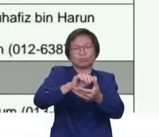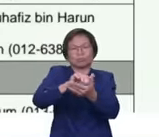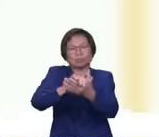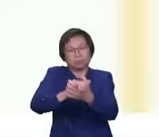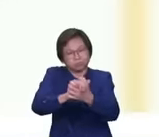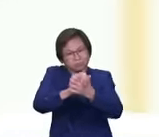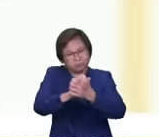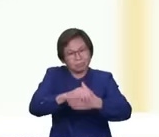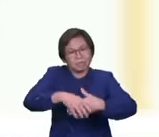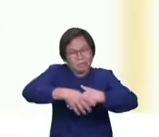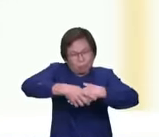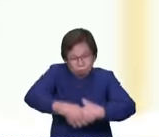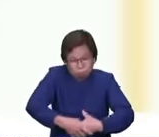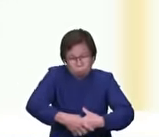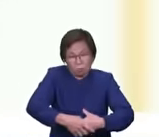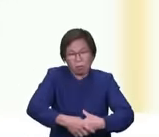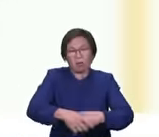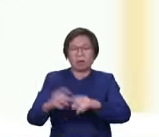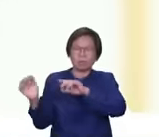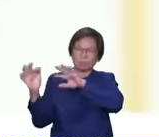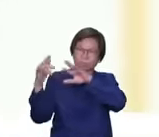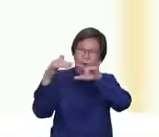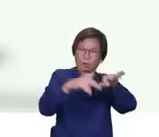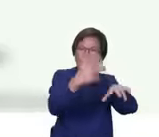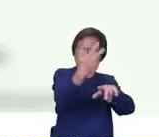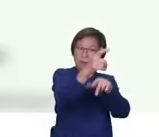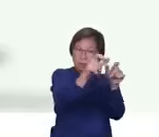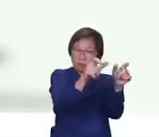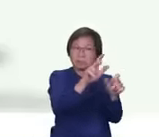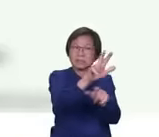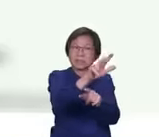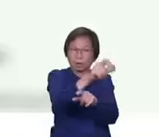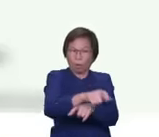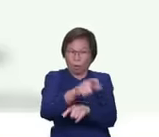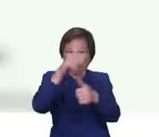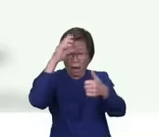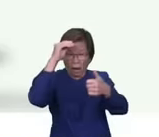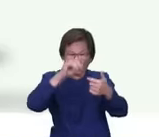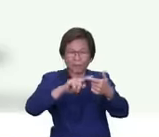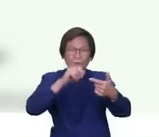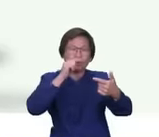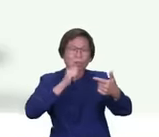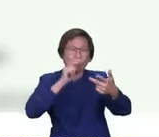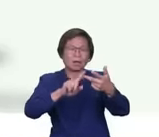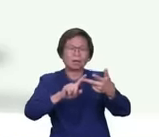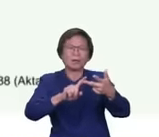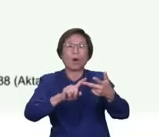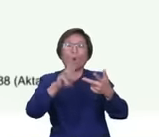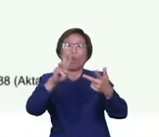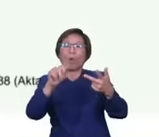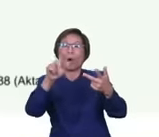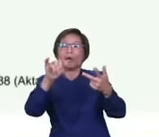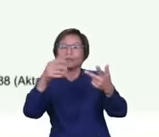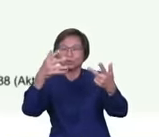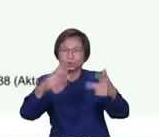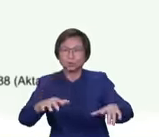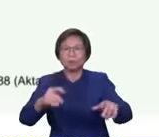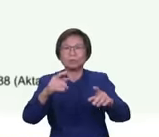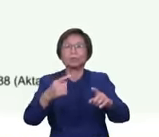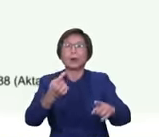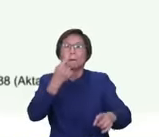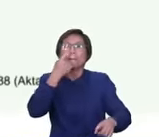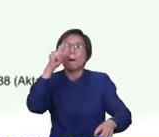akad nikah kehadiran adalah terhadap kepada tiga orang melibatkan akhir-akhir lagi pengantin perempuan dan wali-nya telah